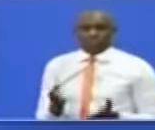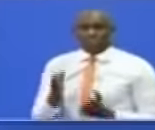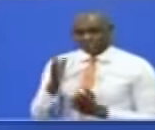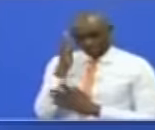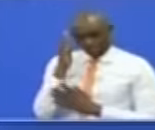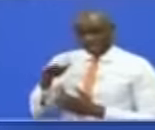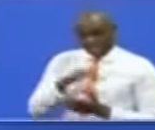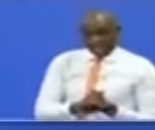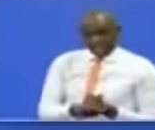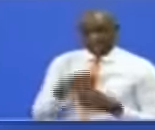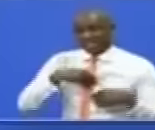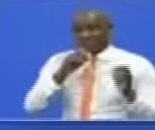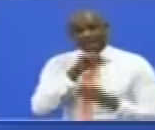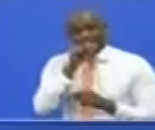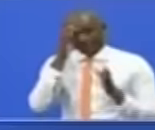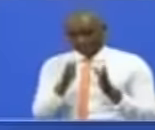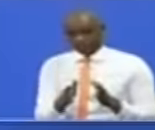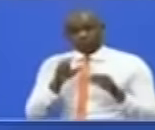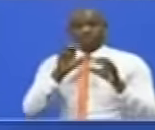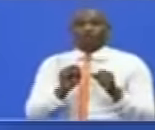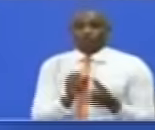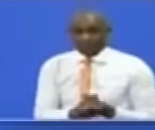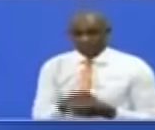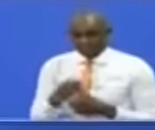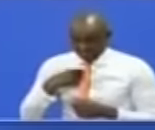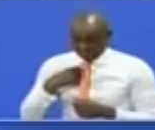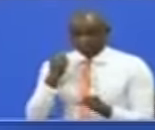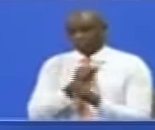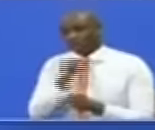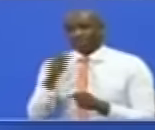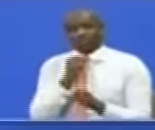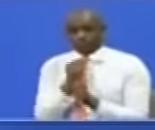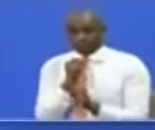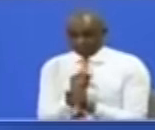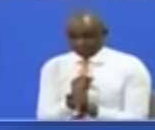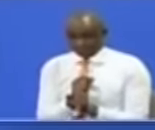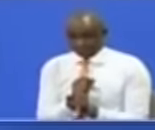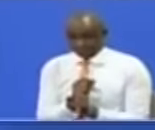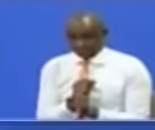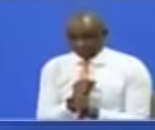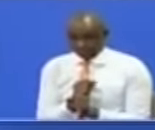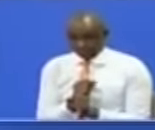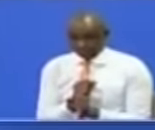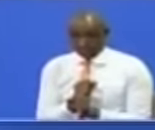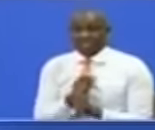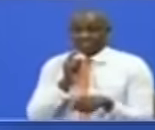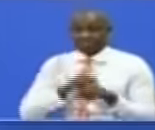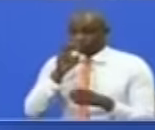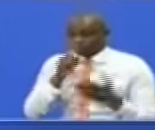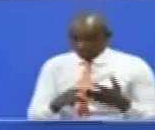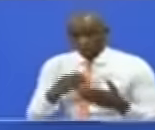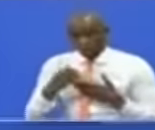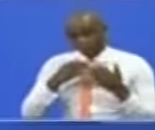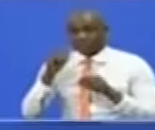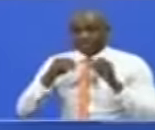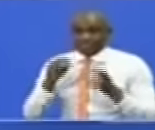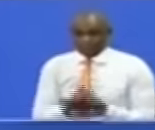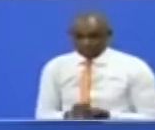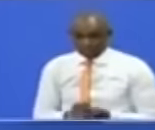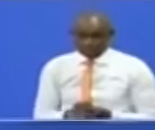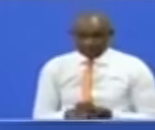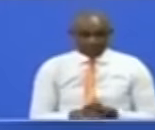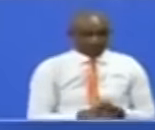security, niwaachie mwingine, pengine nisimamie kitu nyingine, aswa ukiona kwamba tunaenda katika uchaguzi.